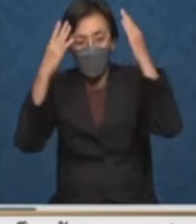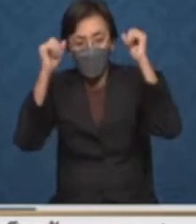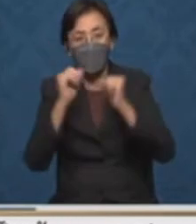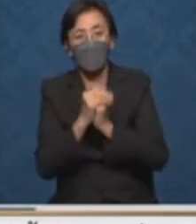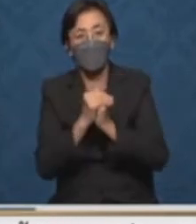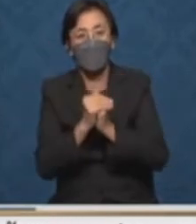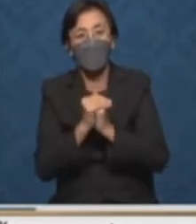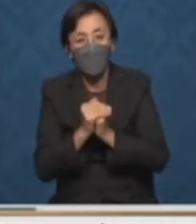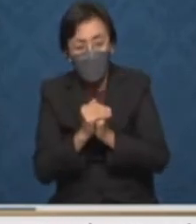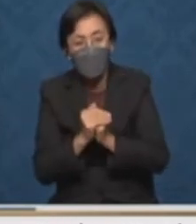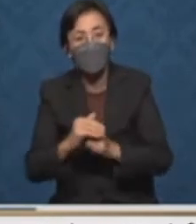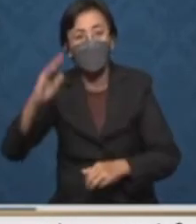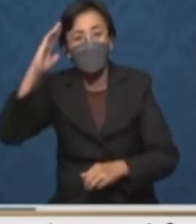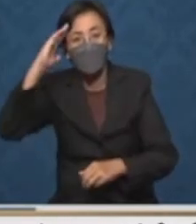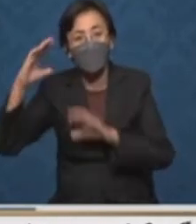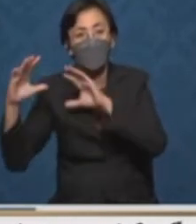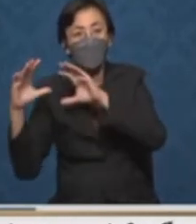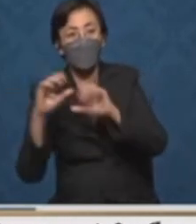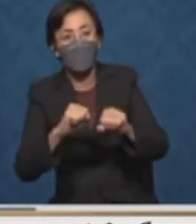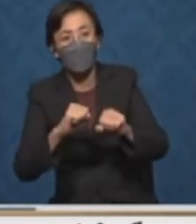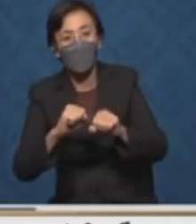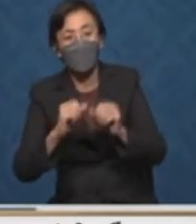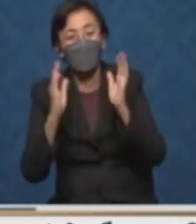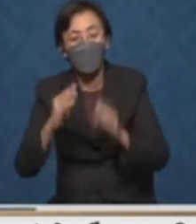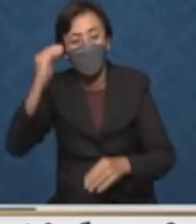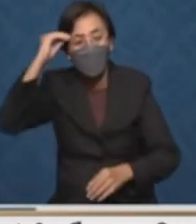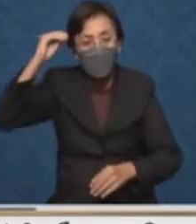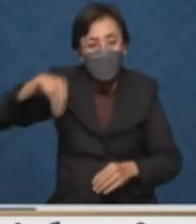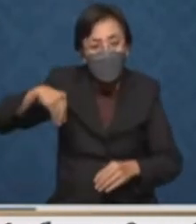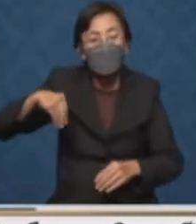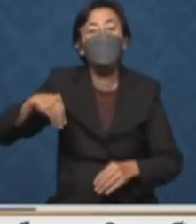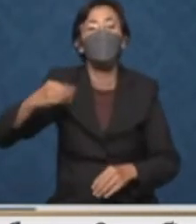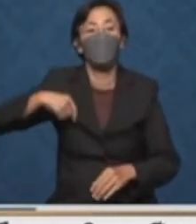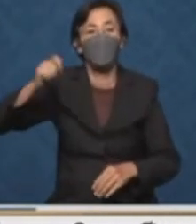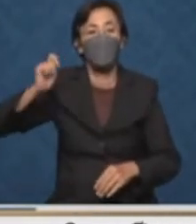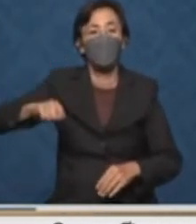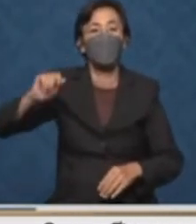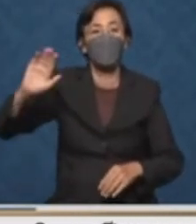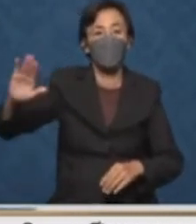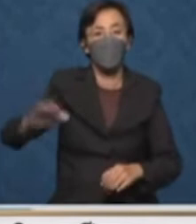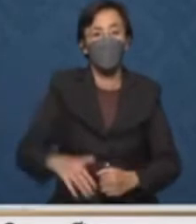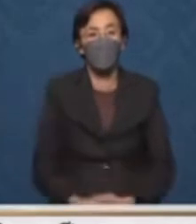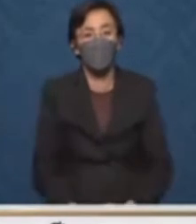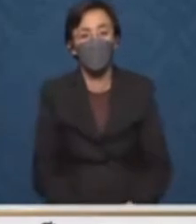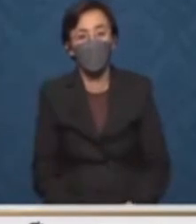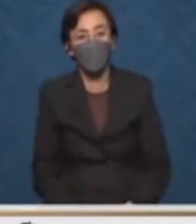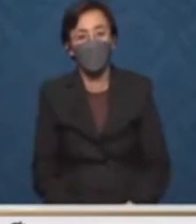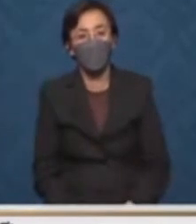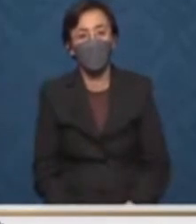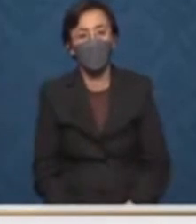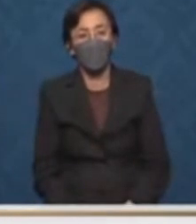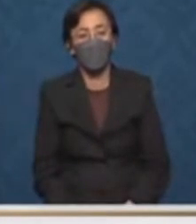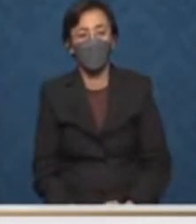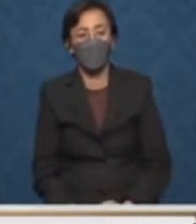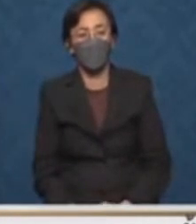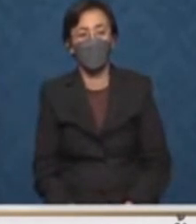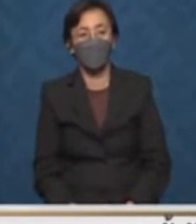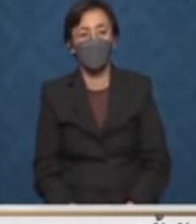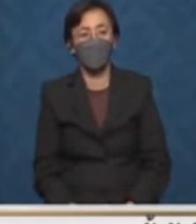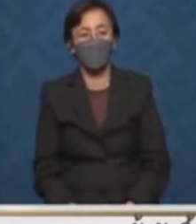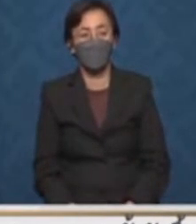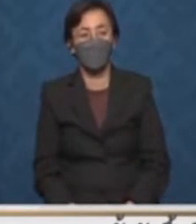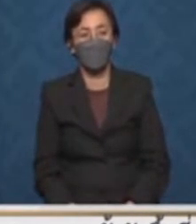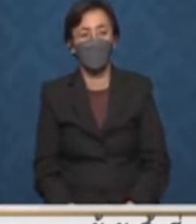งเขาจะได้ส่งทหารมาจับไอ้พวกที่ไปแอบอ้างเขาขึ้นศาลใครฟงซะ ท่านประธานครับกลับเรียนประธ